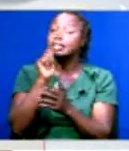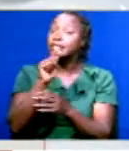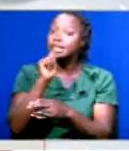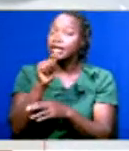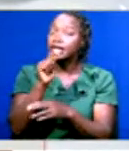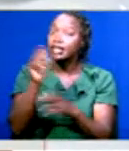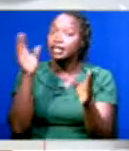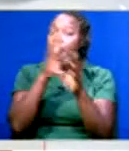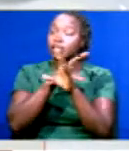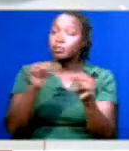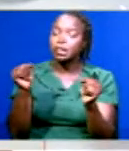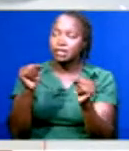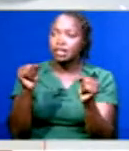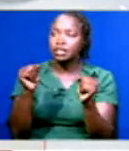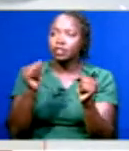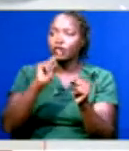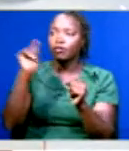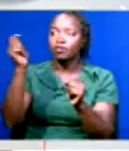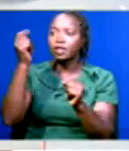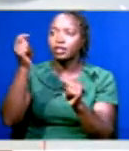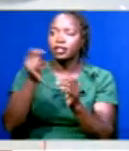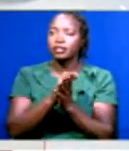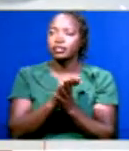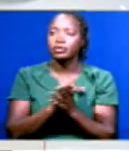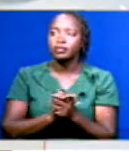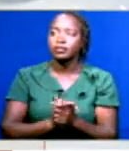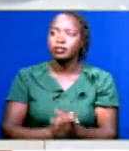and commander in chief of the defense forces.